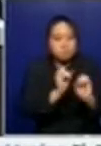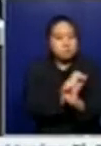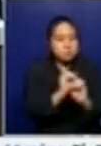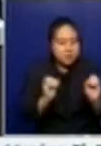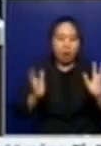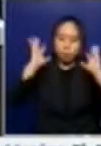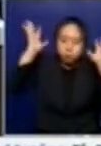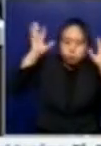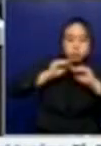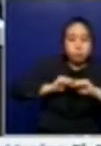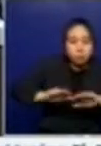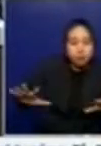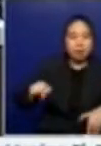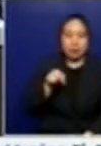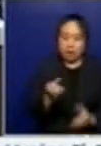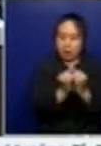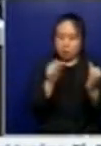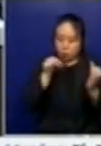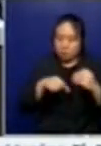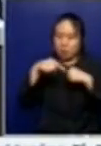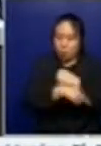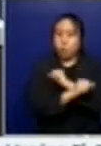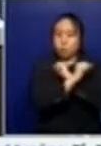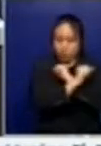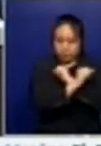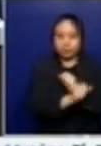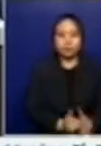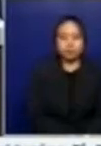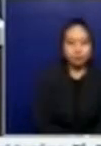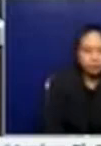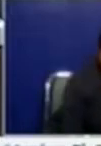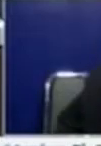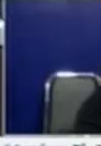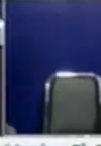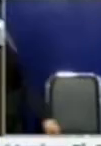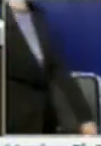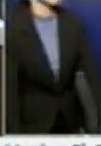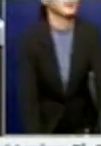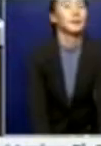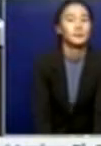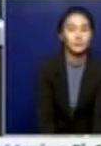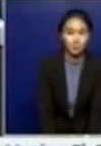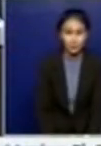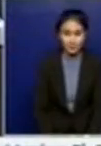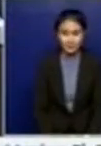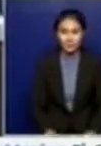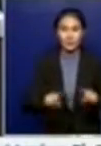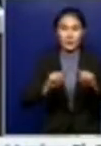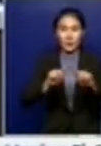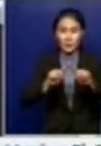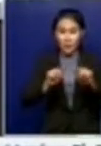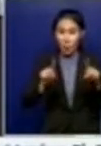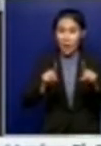ากันไปนะครับว่าเป็นรัฐธรรมนูญปราบโกงนะครับแต่ก็บอกว่าระหว่างจัดทำรัฐธรรมนูญนะครับ